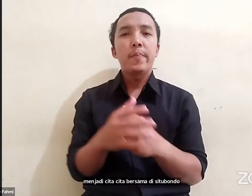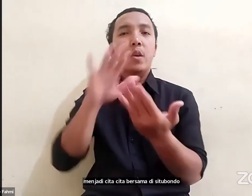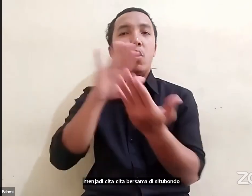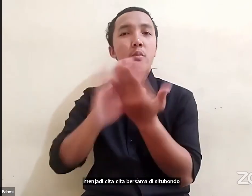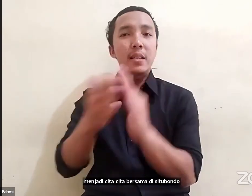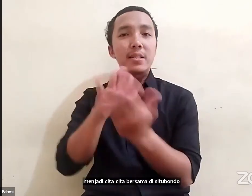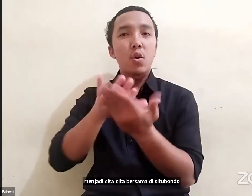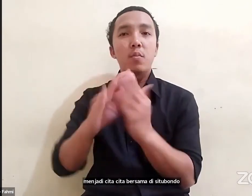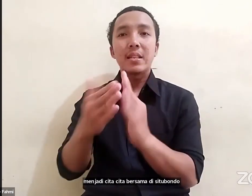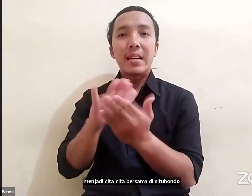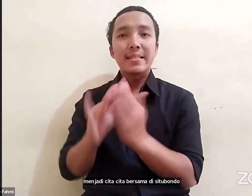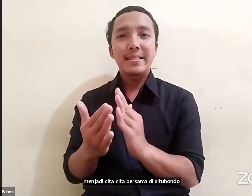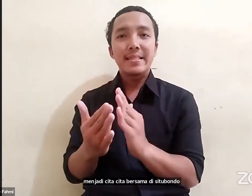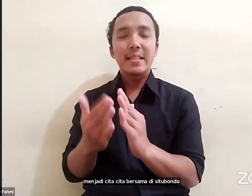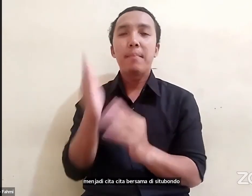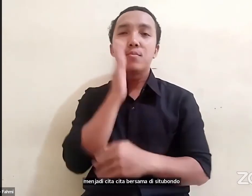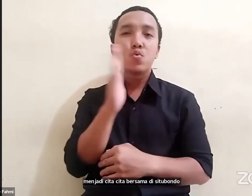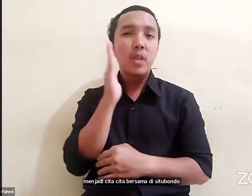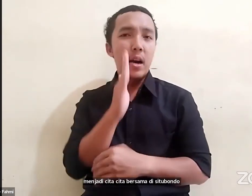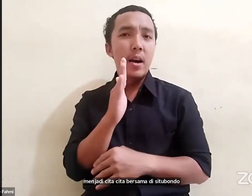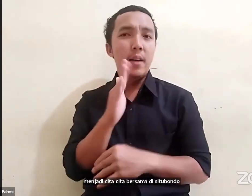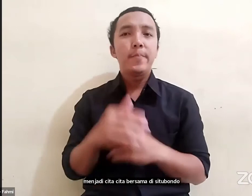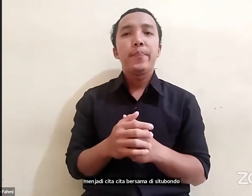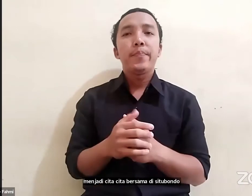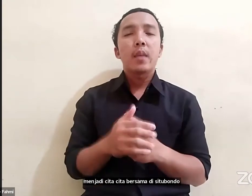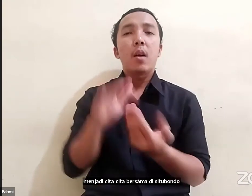komunitas-komunitas pemuda, komunitas